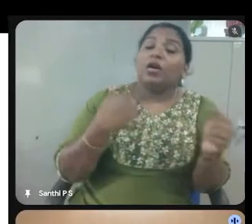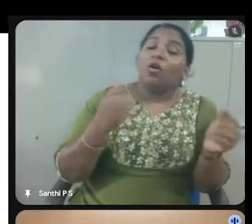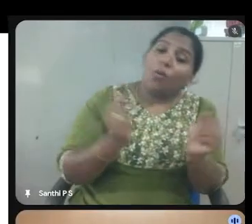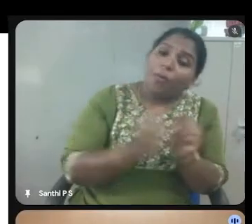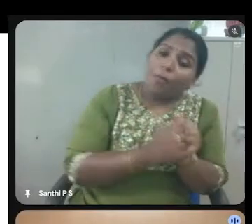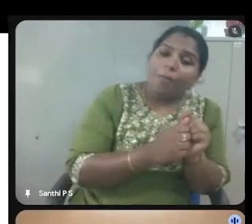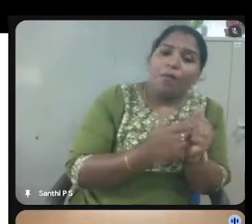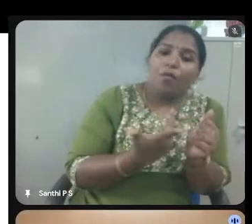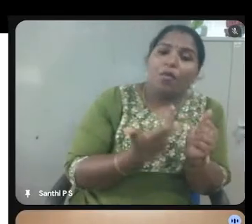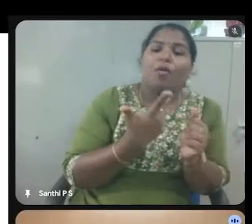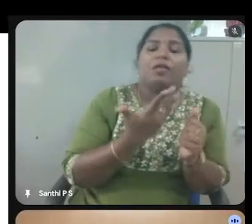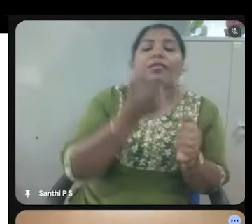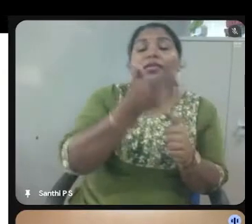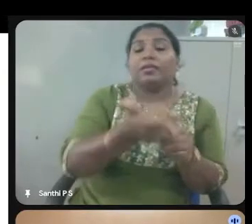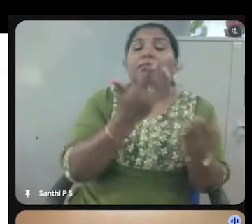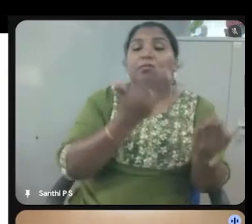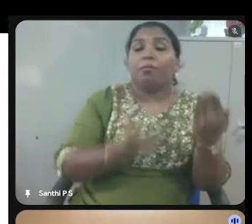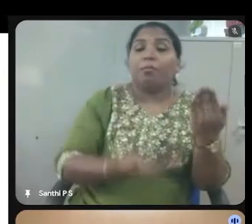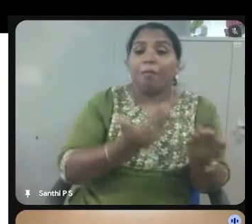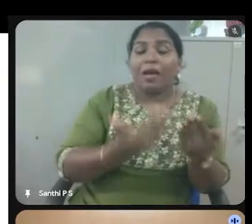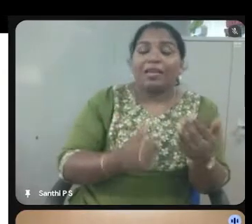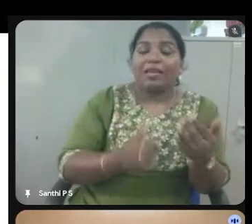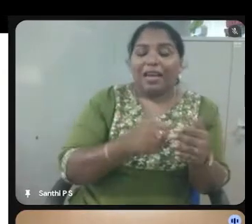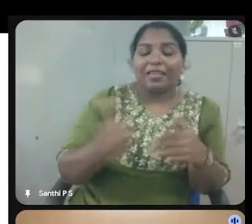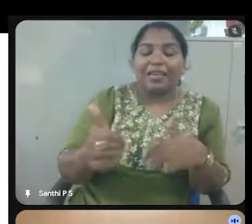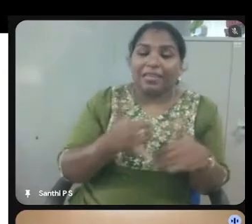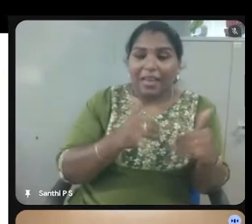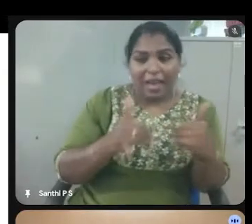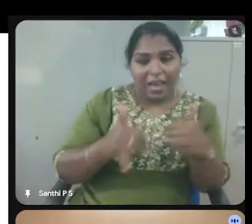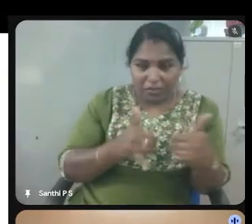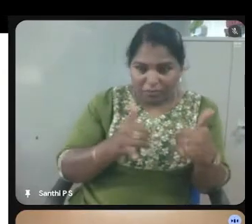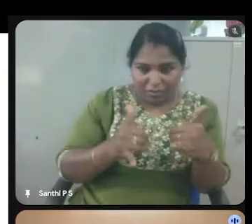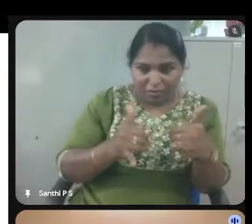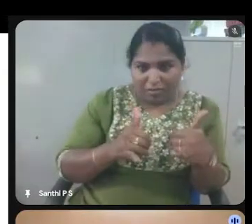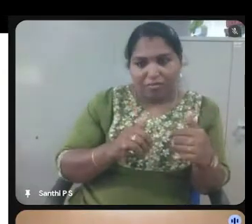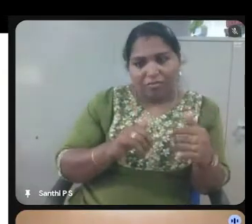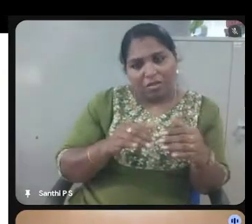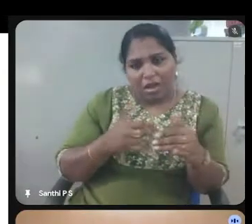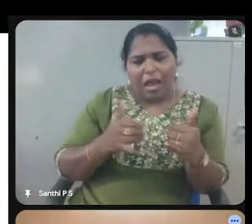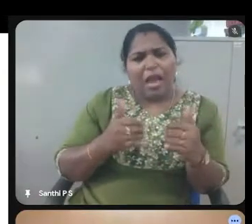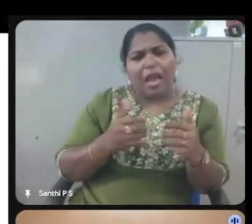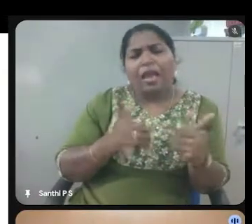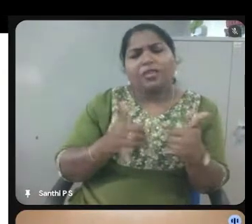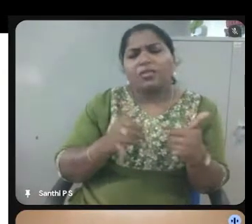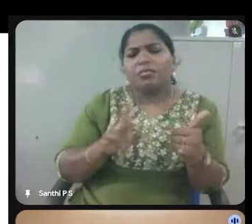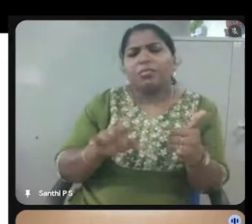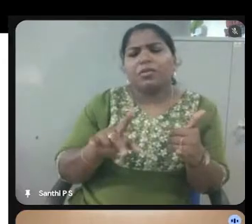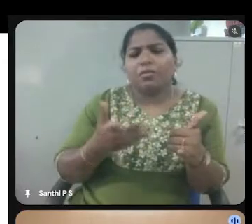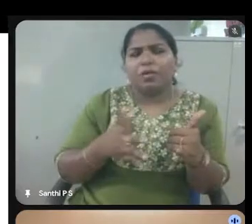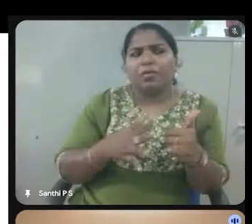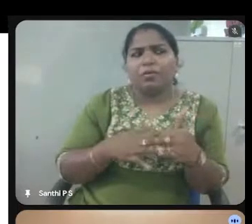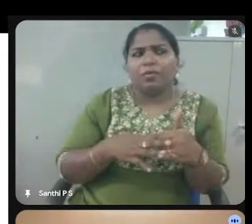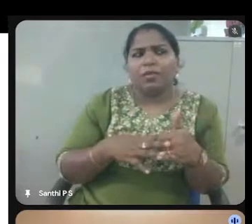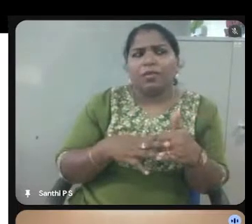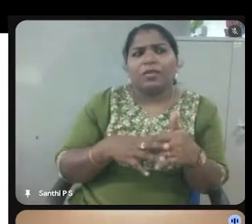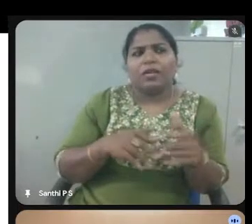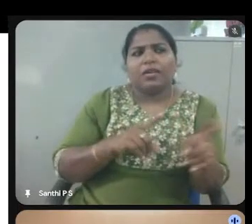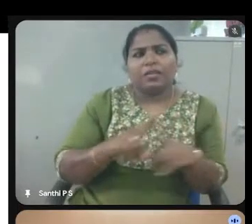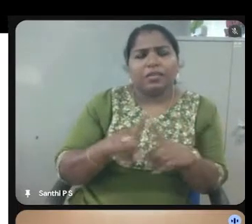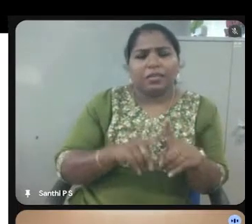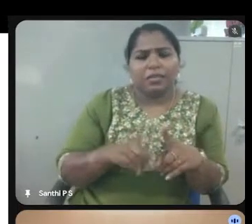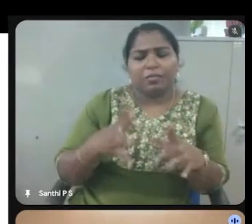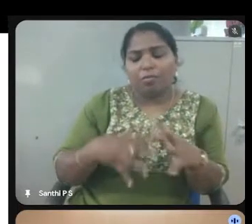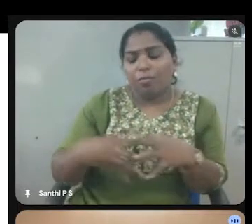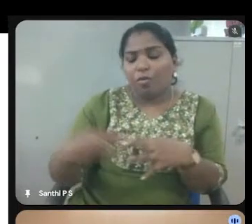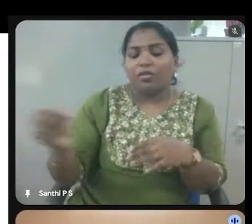അതിന് ബാലൻസ് ചെയ്യാൻ വേണ്ടിയിട്ട് മറ്റ് ആക്ടിവിറ്റീസ് ഉണ്ടെങ്കിൽ, ഈ മറ്റ് ആക്ടിവിറ്റീസ് എന്ന് പറയുന്നത് ഒന്ന് ഔട്ട്ഡോർ, അതായത് കുട്ടികൾക്ക് പുറത്തേക്ക് ഇറങ്ങി